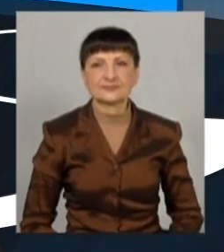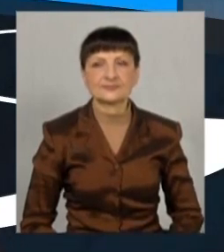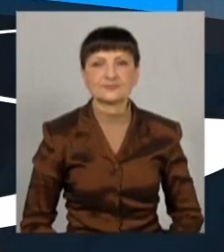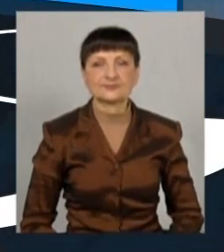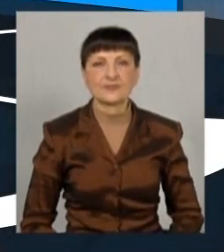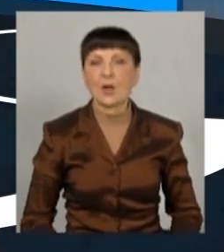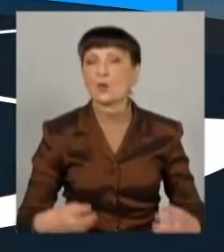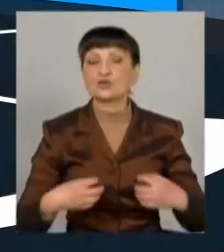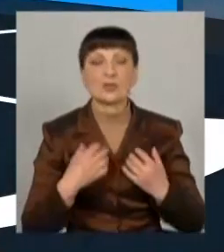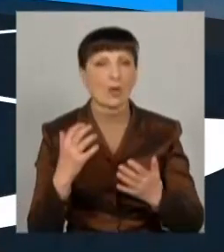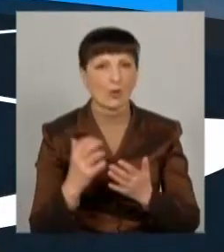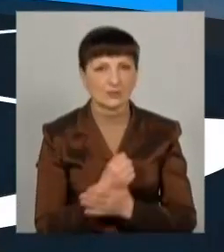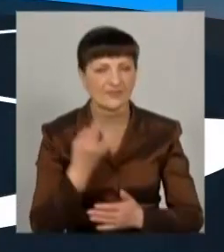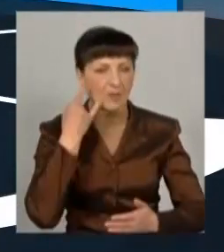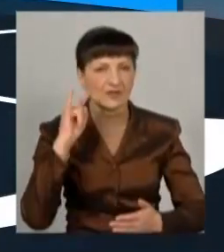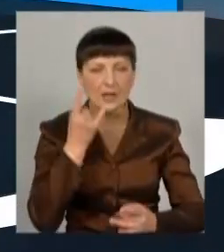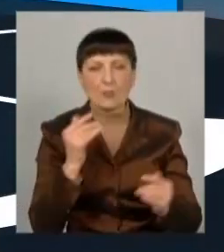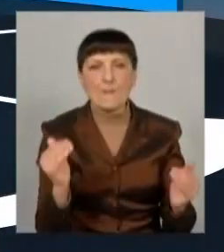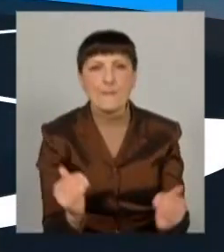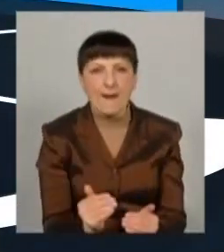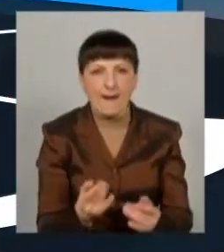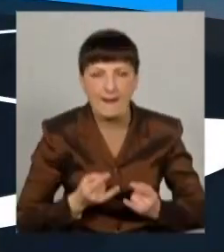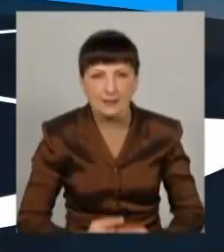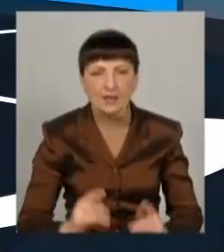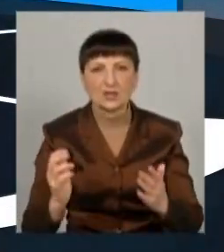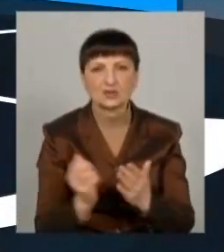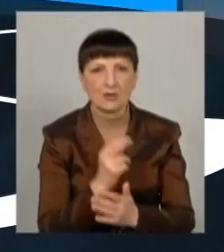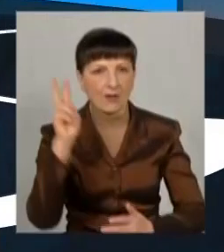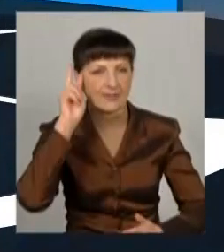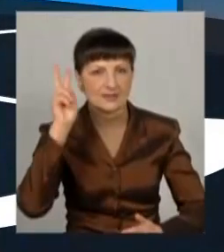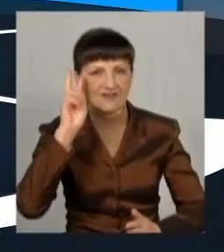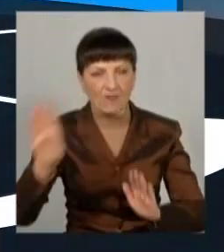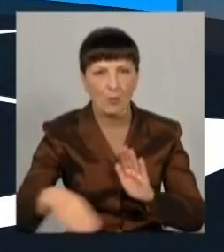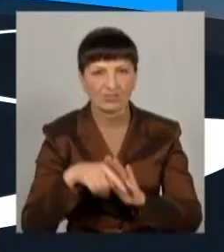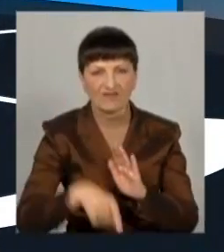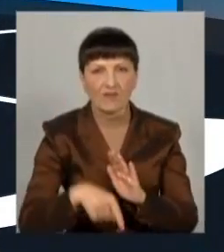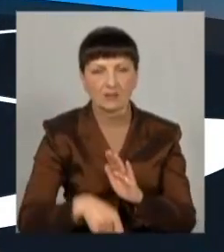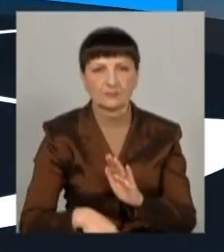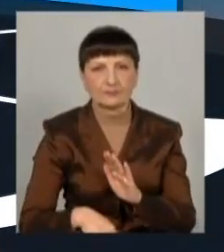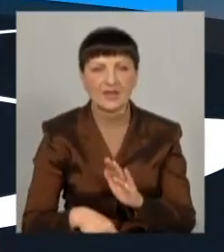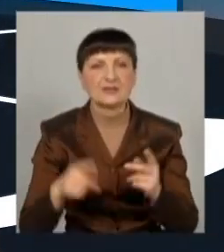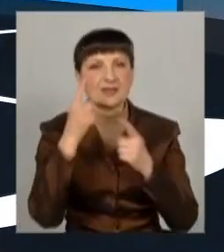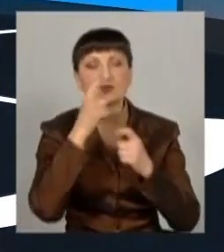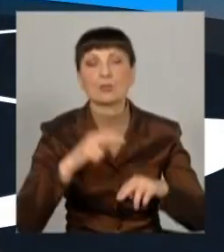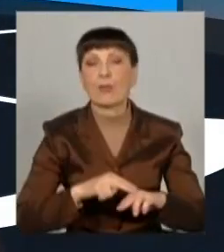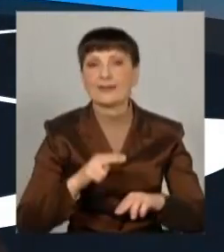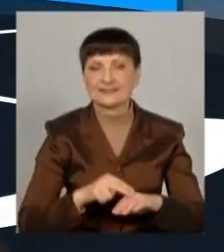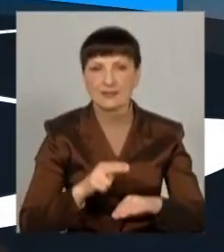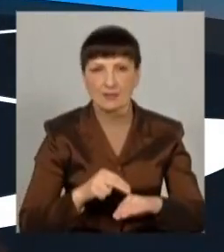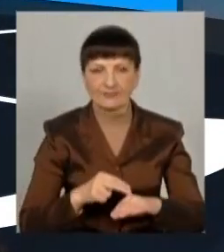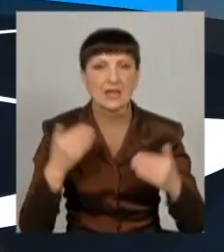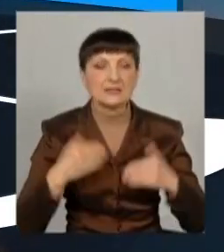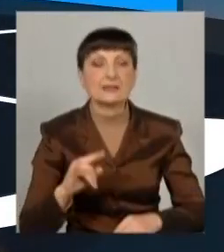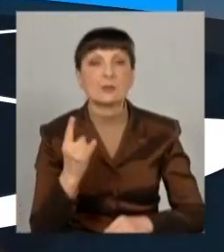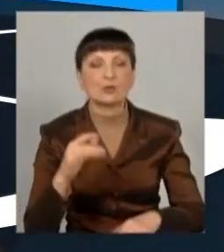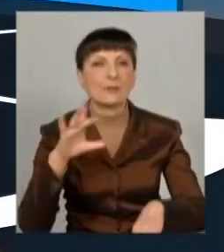Ужасающая находка в Павлодаре. Плод недоношенного младенца нашли в канализации подвала в одном из подъездов жилых домов, сообщает полиция КЗ. Тело